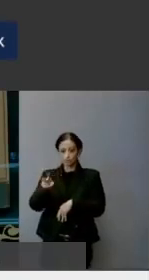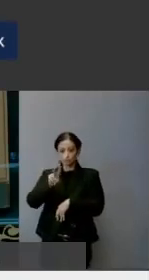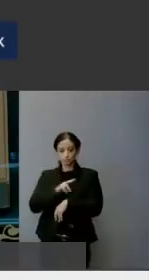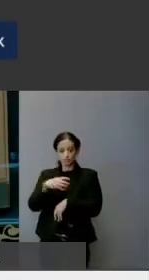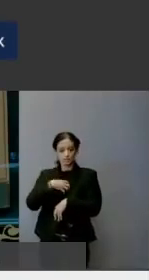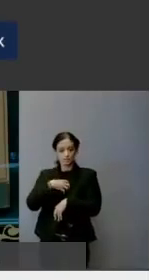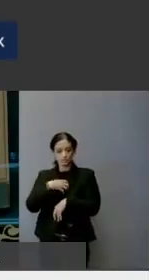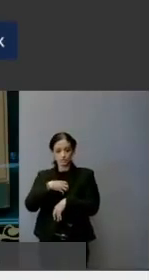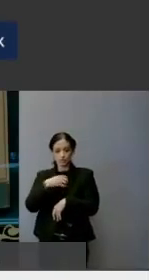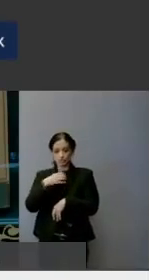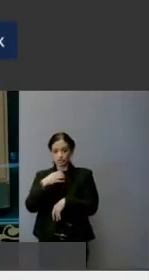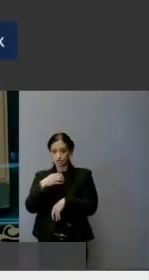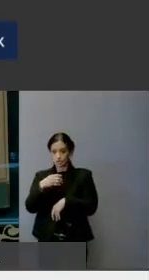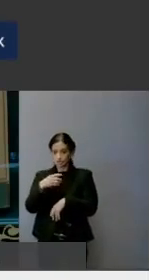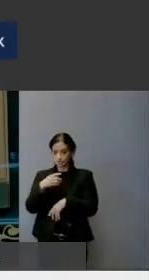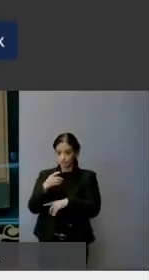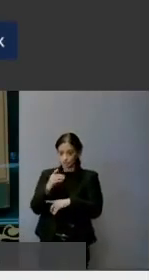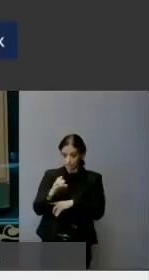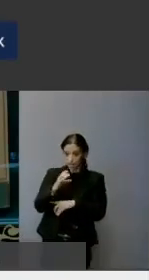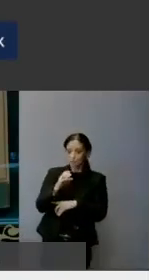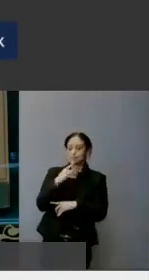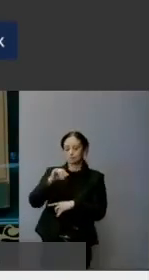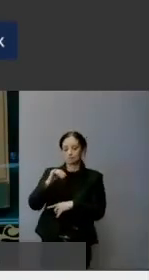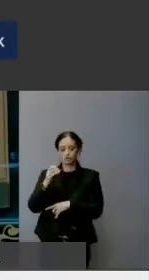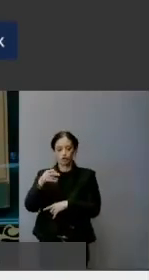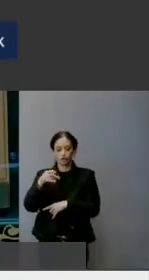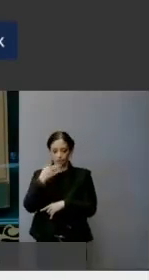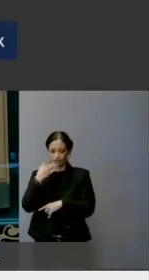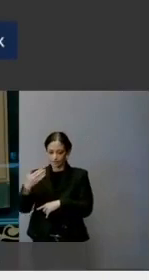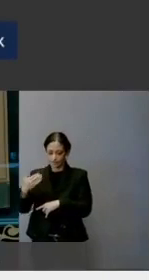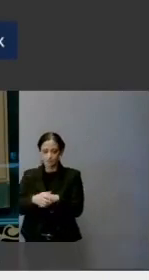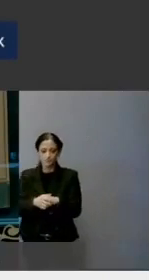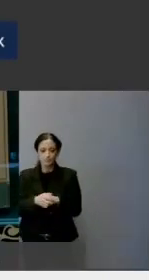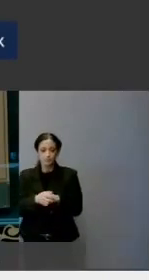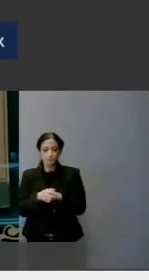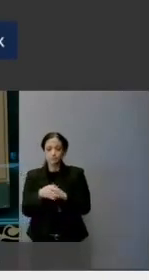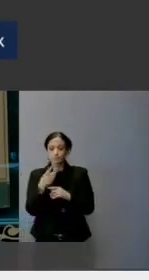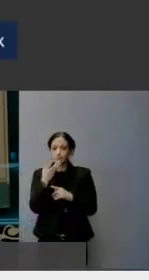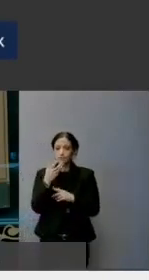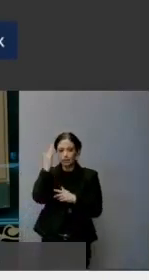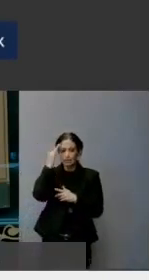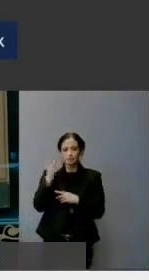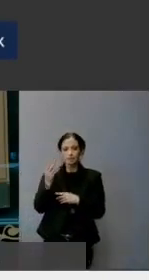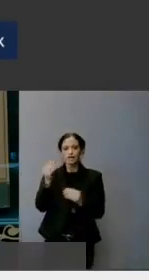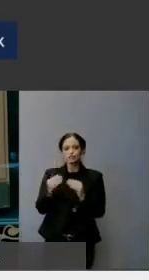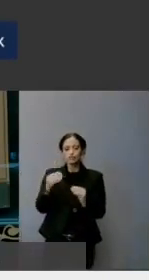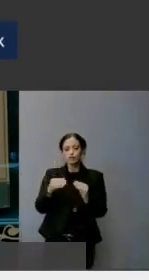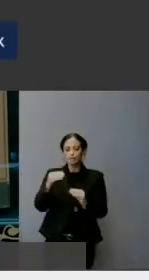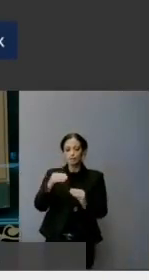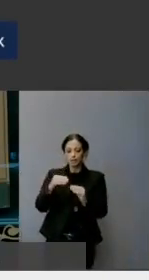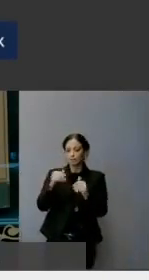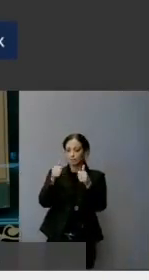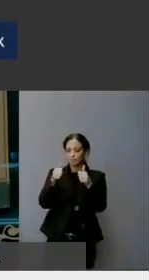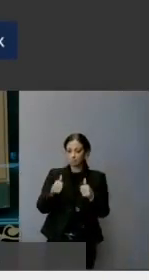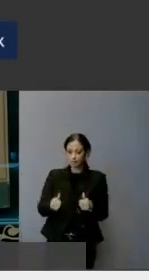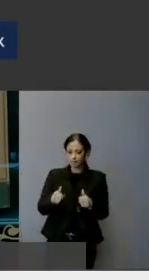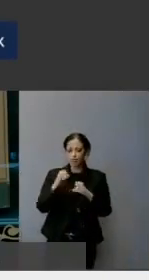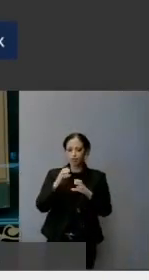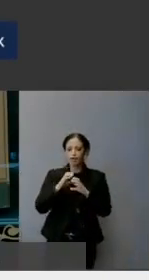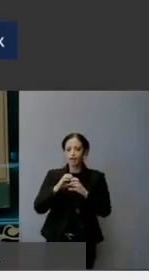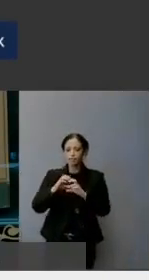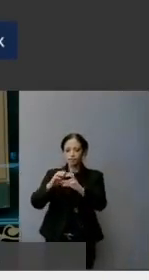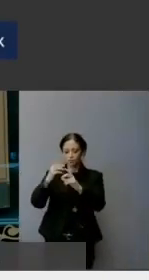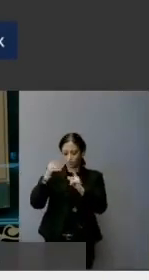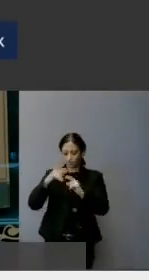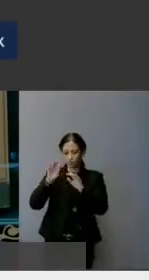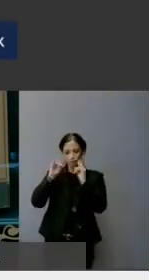giochi giochi grazie a sensori si chiedono aggiornamenti circa progetto e bando nell'antica la cabinovia di lei